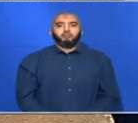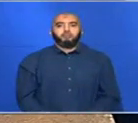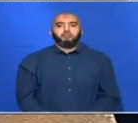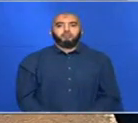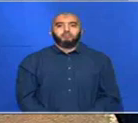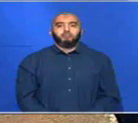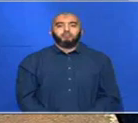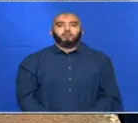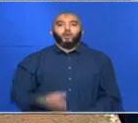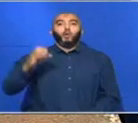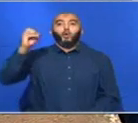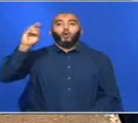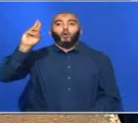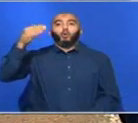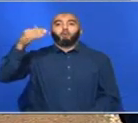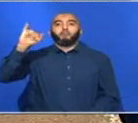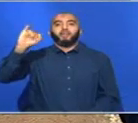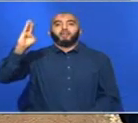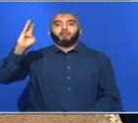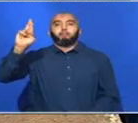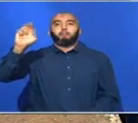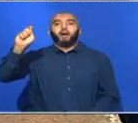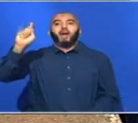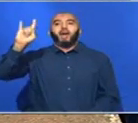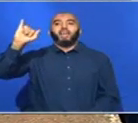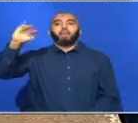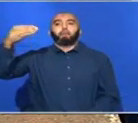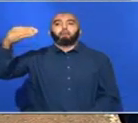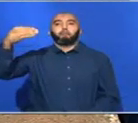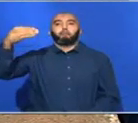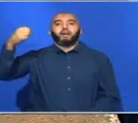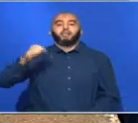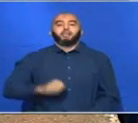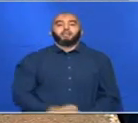ام ابراهيم ايوه السيده ام ابراهيم